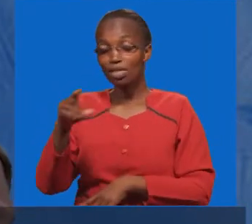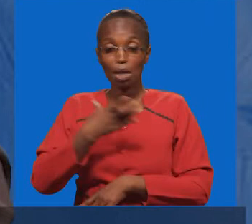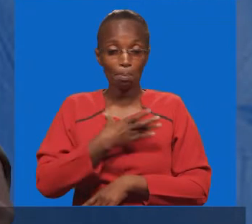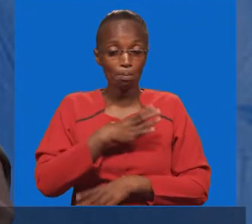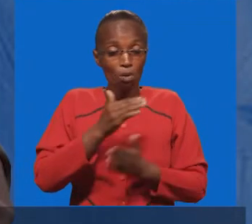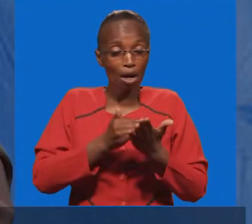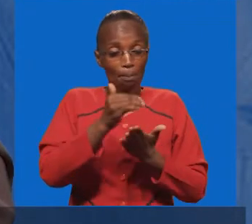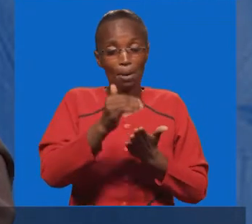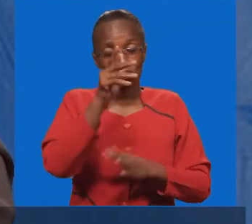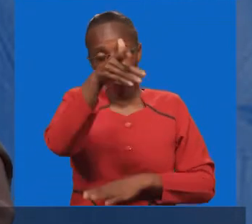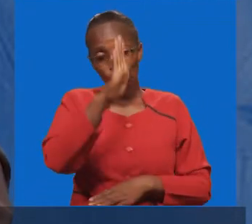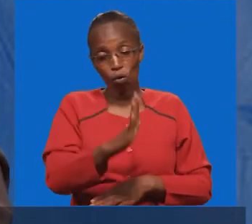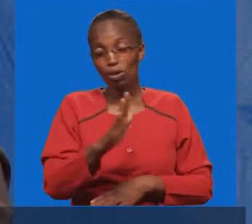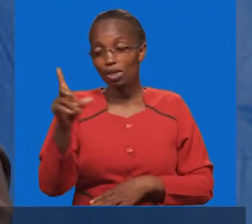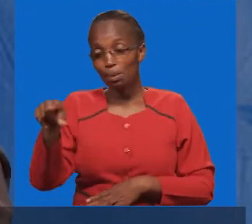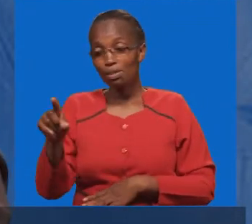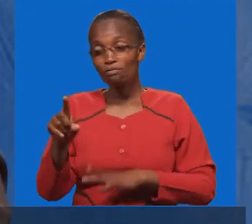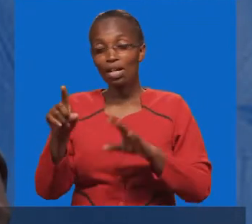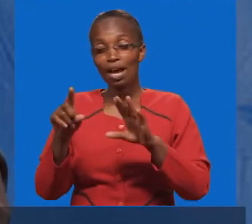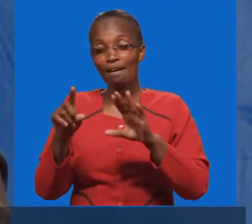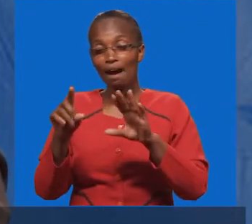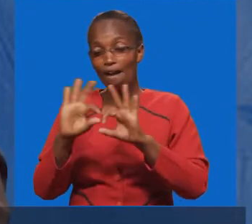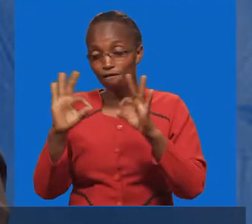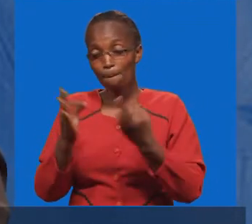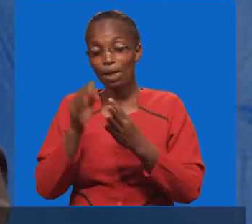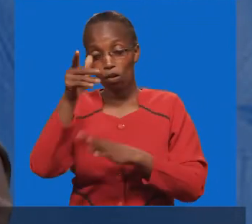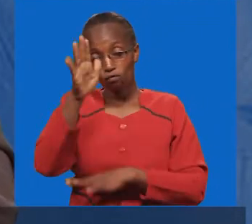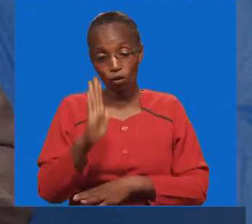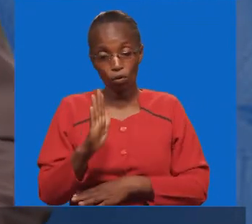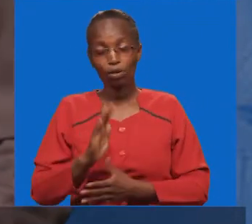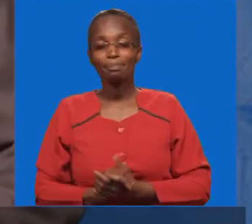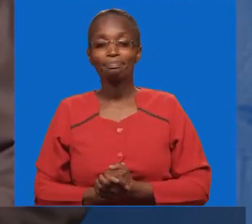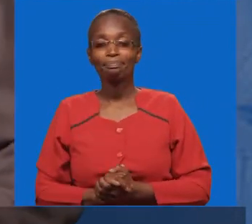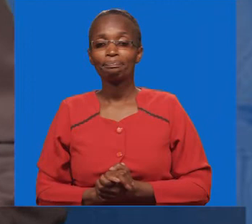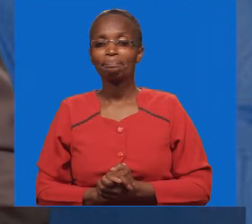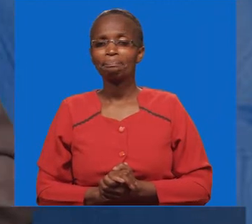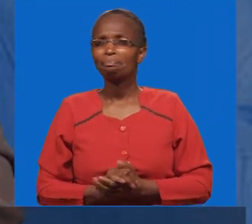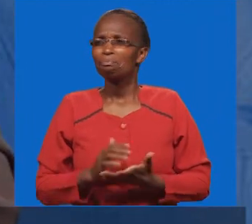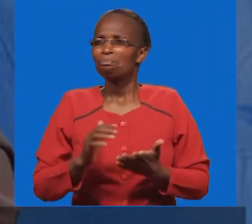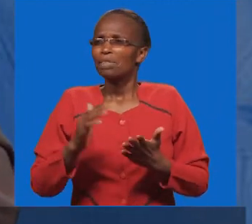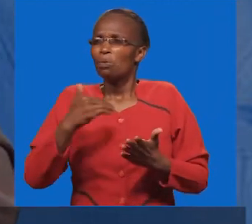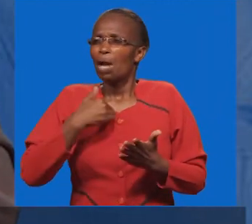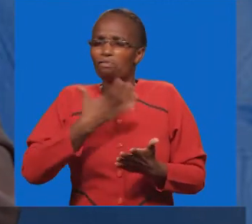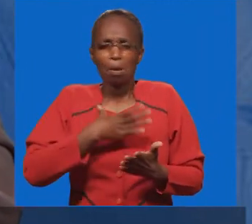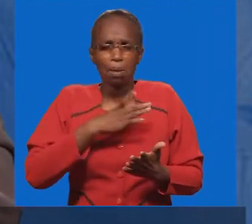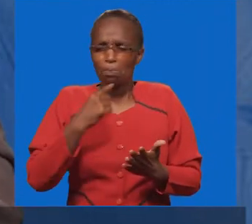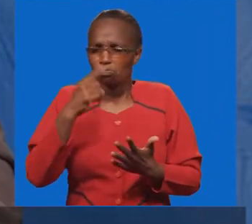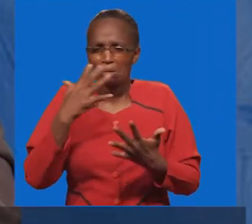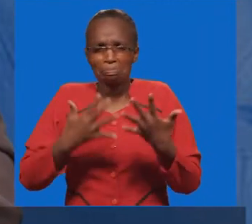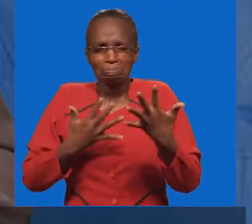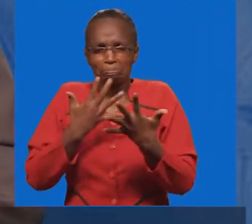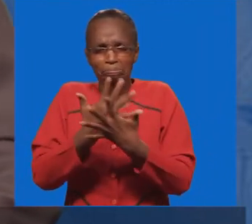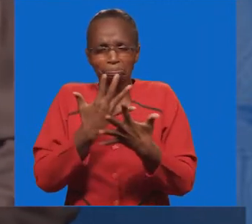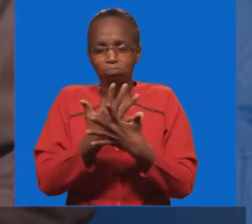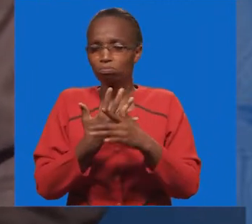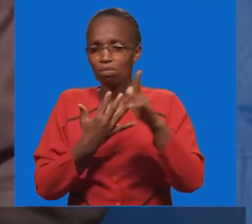upendo. Maana pia hao ni sehemu ya Mungu. Wao pia ni familia ya Mungu. Angalia